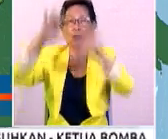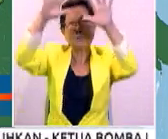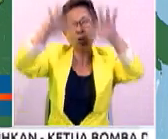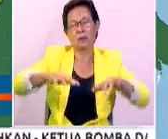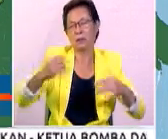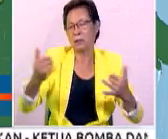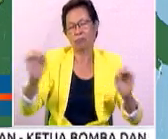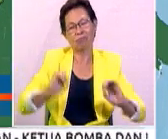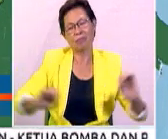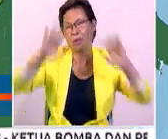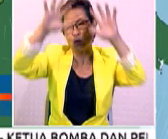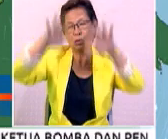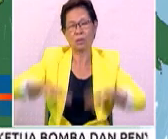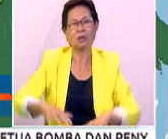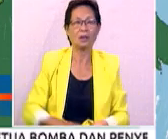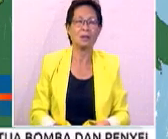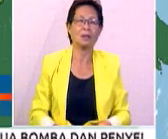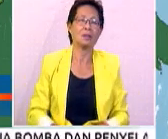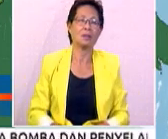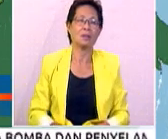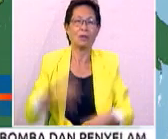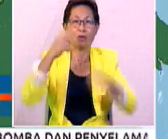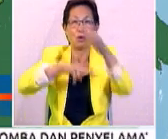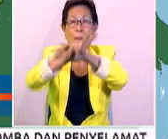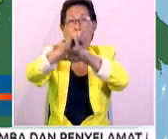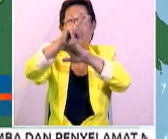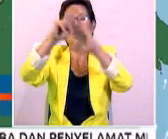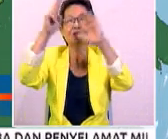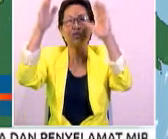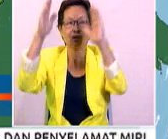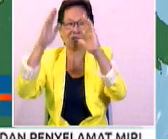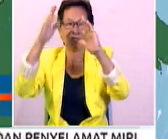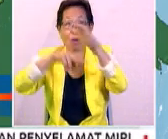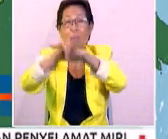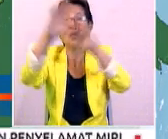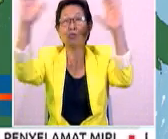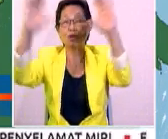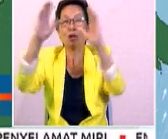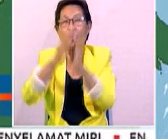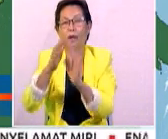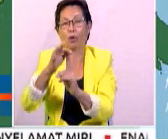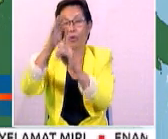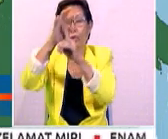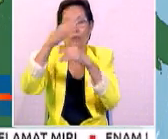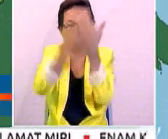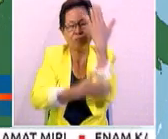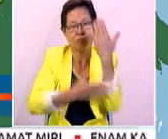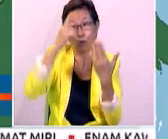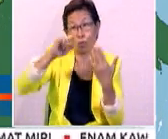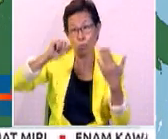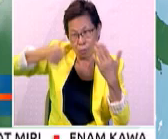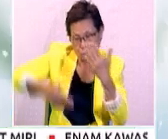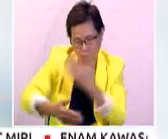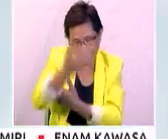buat masa ini. Sekian info cuaca, seterusnya ramalan cuaca bandar-bandar utama seluruh Malaysia untuk pagi nanti.